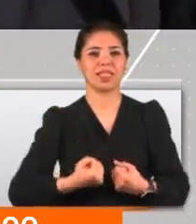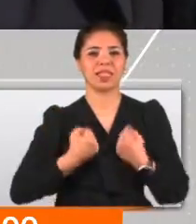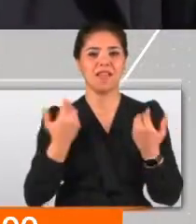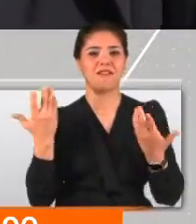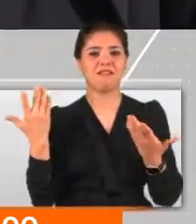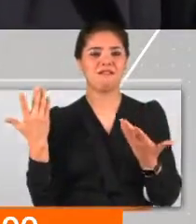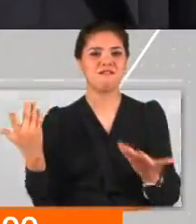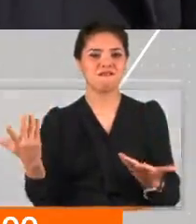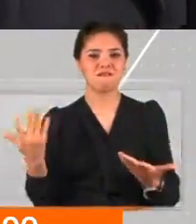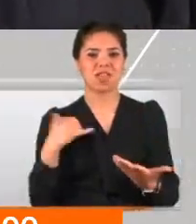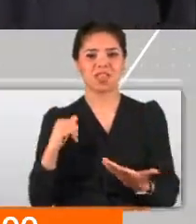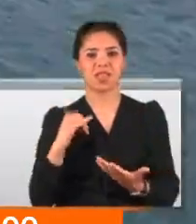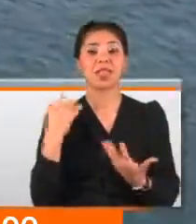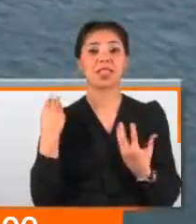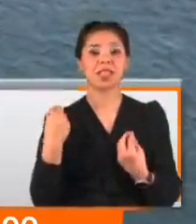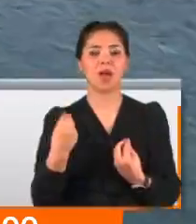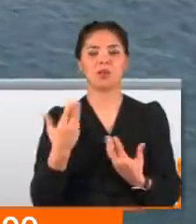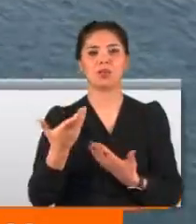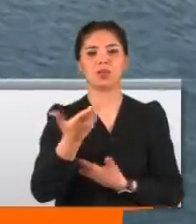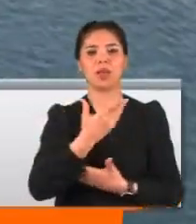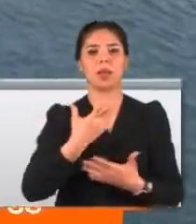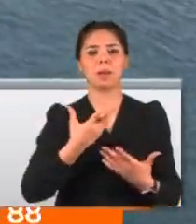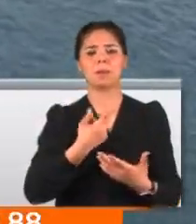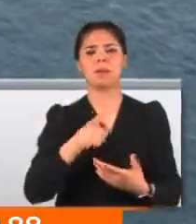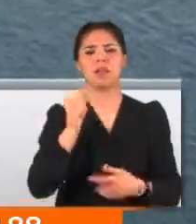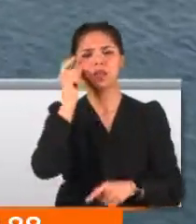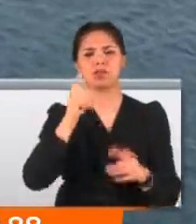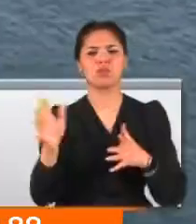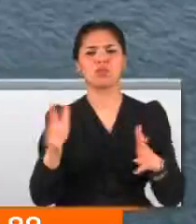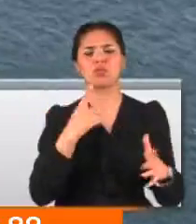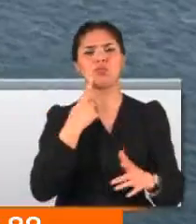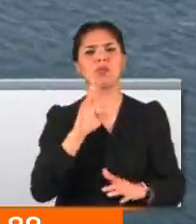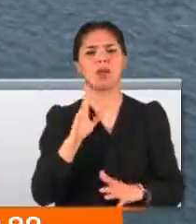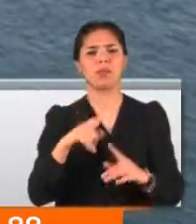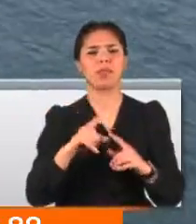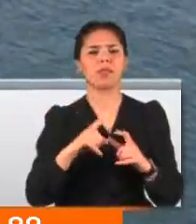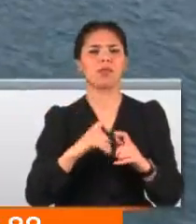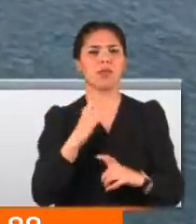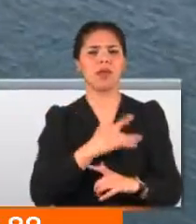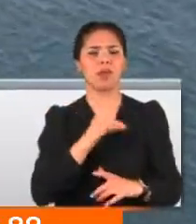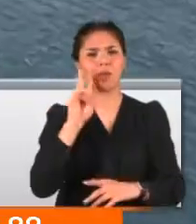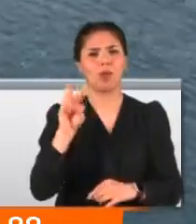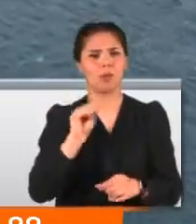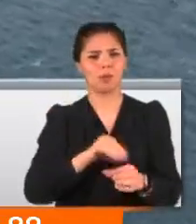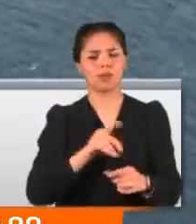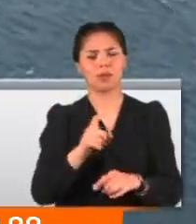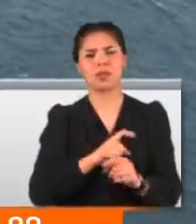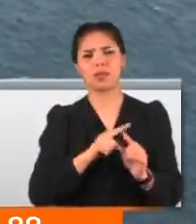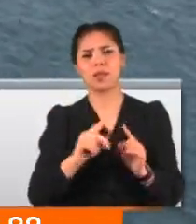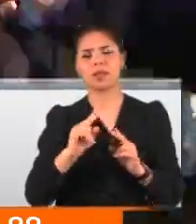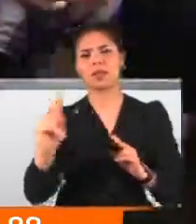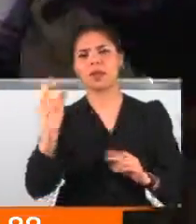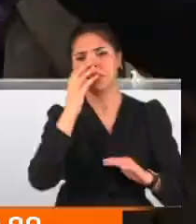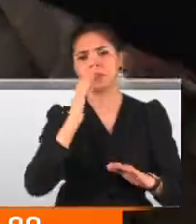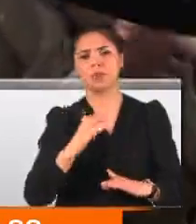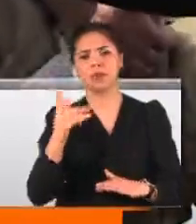görüntüsü yani yakından daha güzel binlerce kişi rüzgarlı havayı aldırış etmeden TCG Anadolu'yu görmek için saatlerce sıra